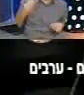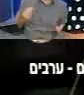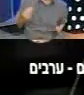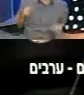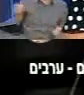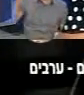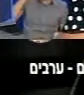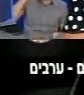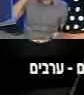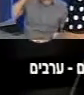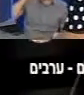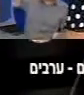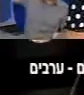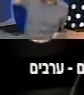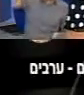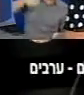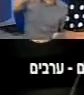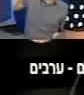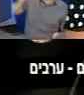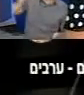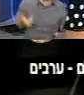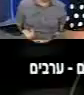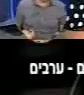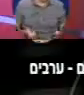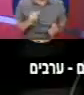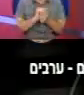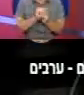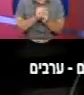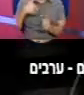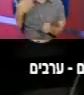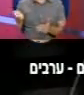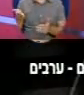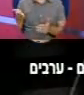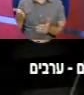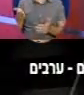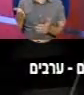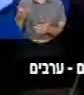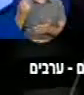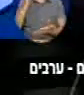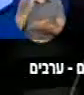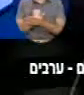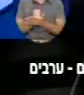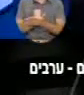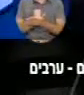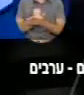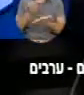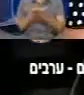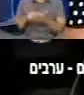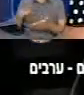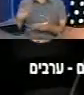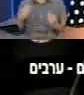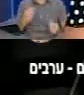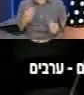ממוסד לימודי שהם לא מכירים. אוקיי. או לתת תו תקן, תו תקן למוסדות. או לתת תו תקן, בכלל